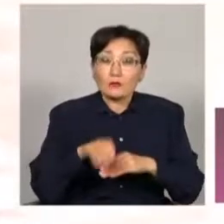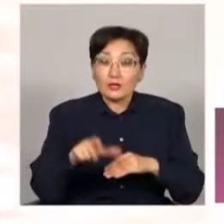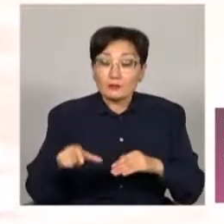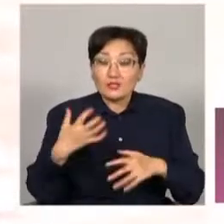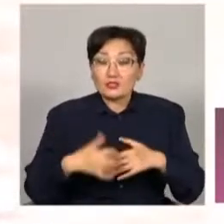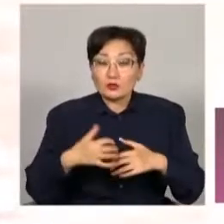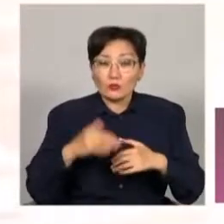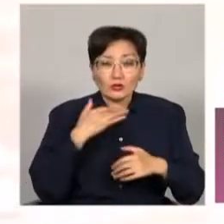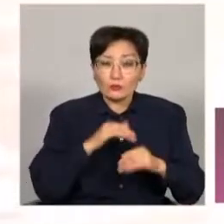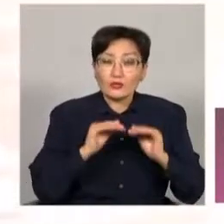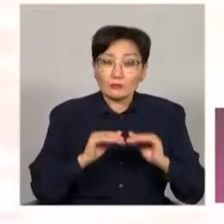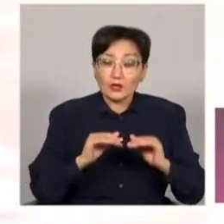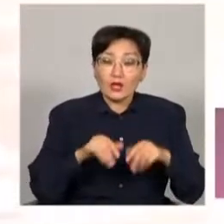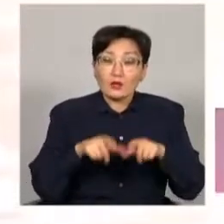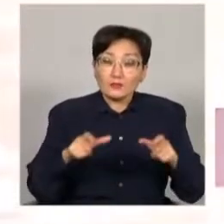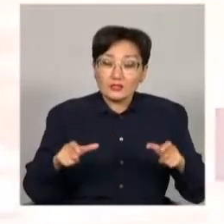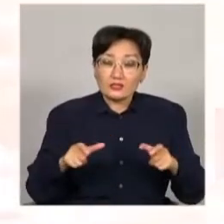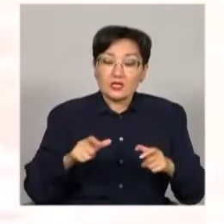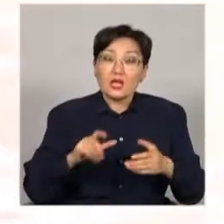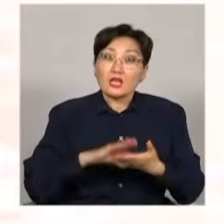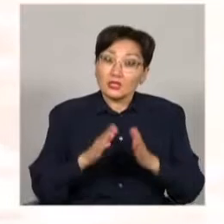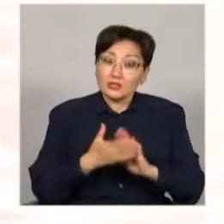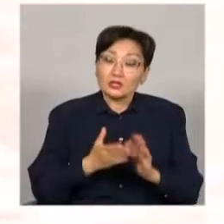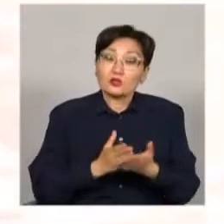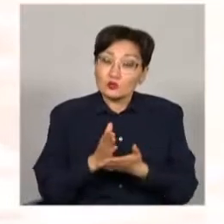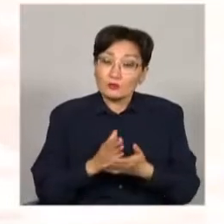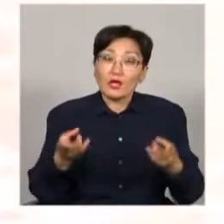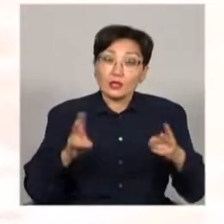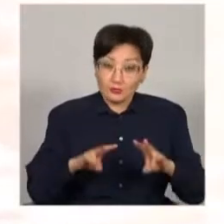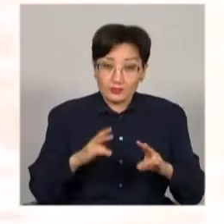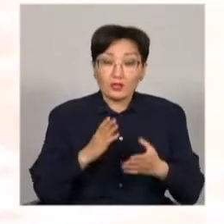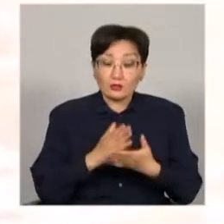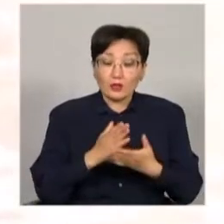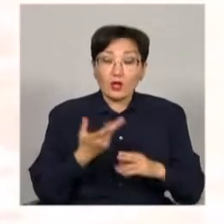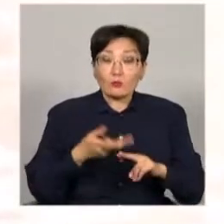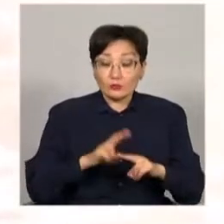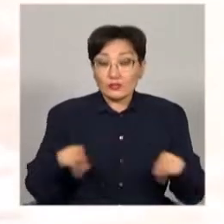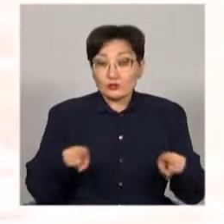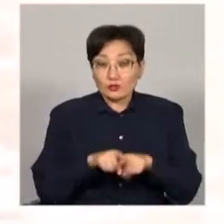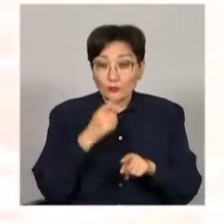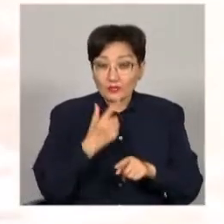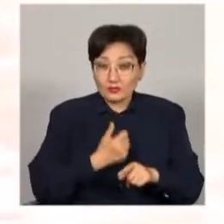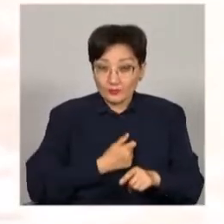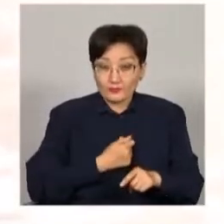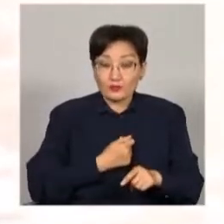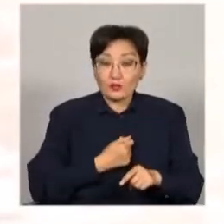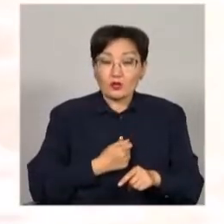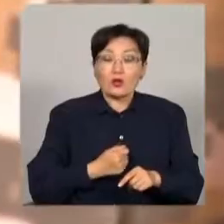арасында көптеген балалар қазір контрактінің служба дейді. Сөйтіп қалып жатқандар бар. Бұл дегеніміз тоже армияға деген кішкене